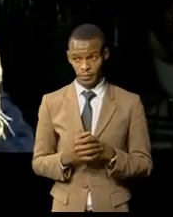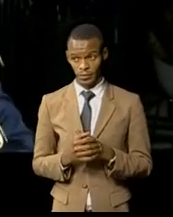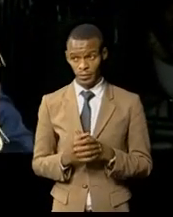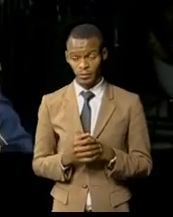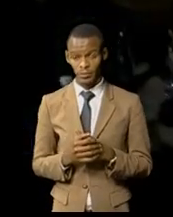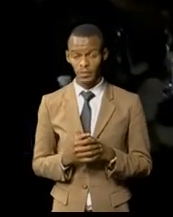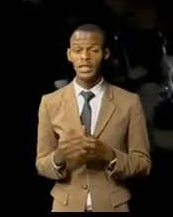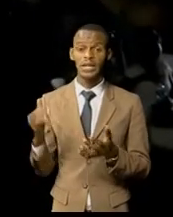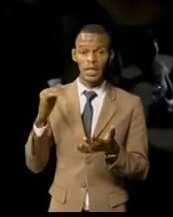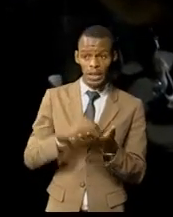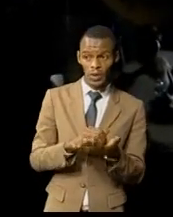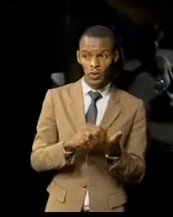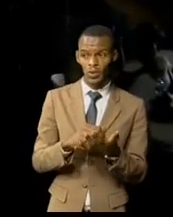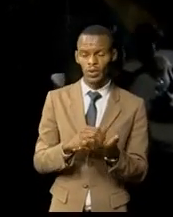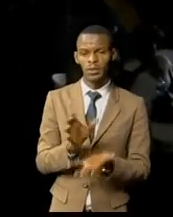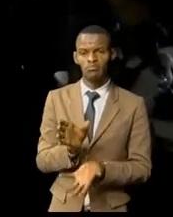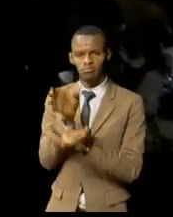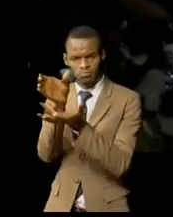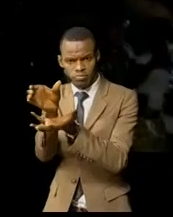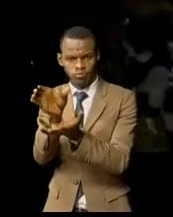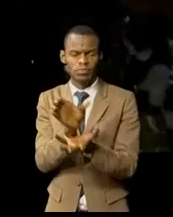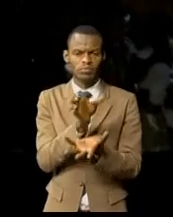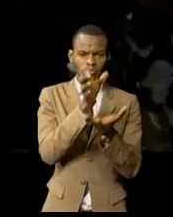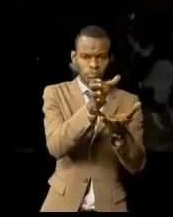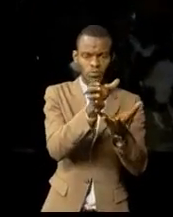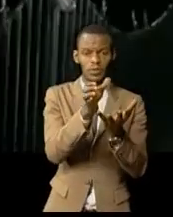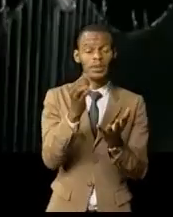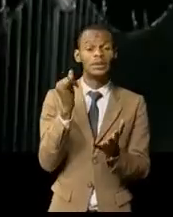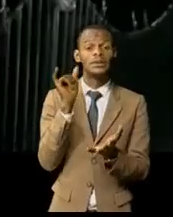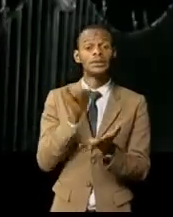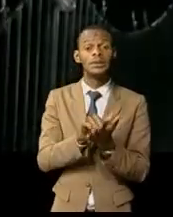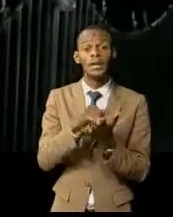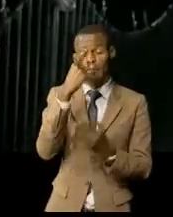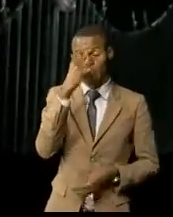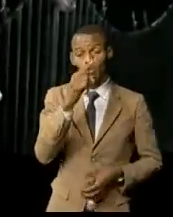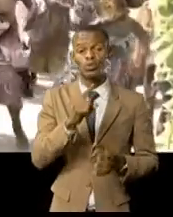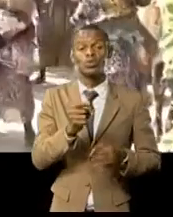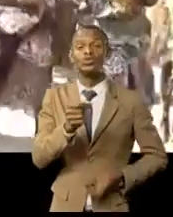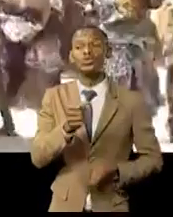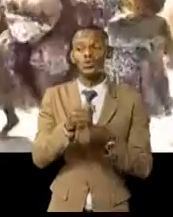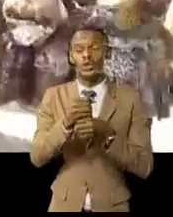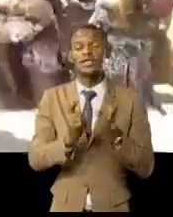reconnaissance des actions positives qu'il mène au quotidien pour l'avancement de la RDC et en faveur de sa population.